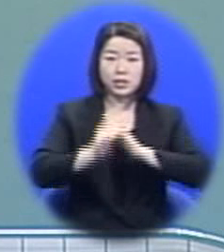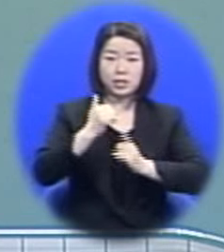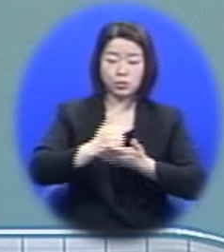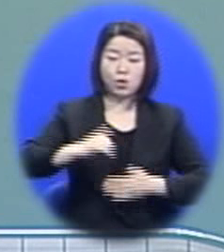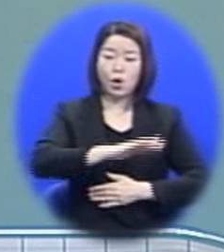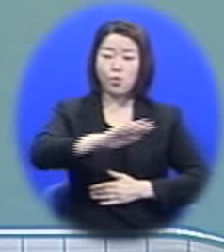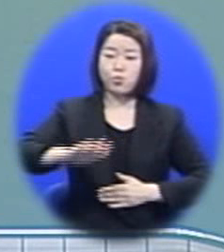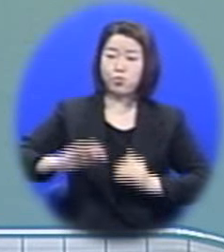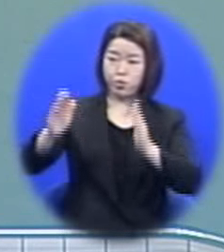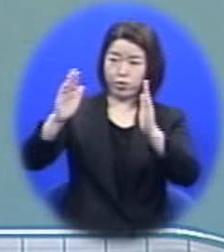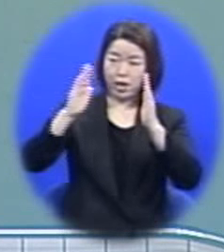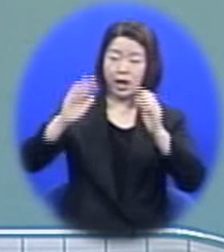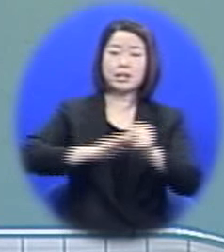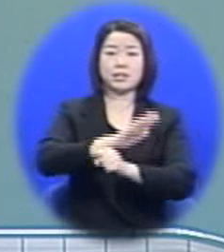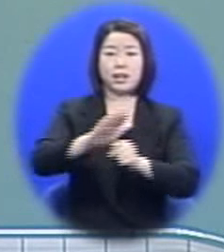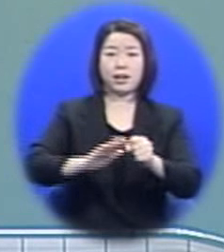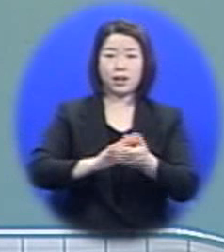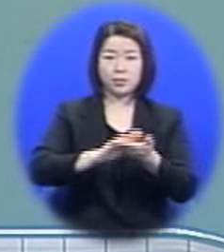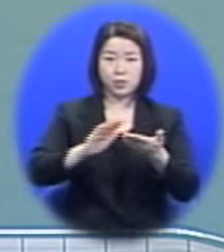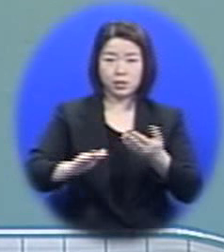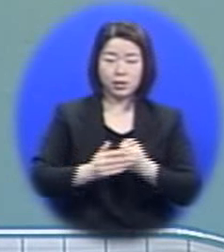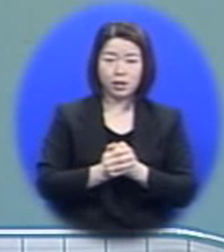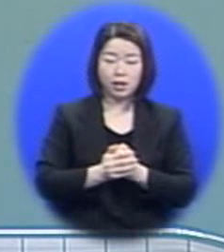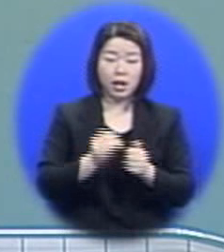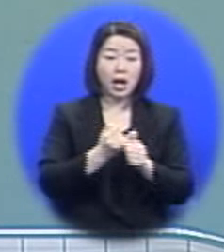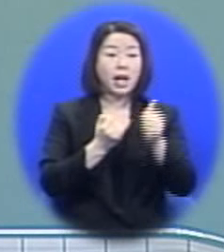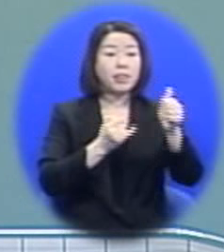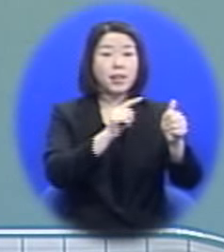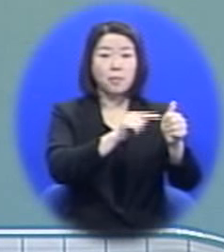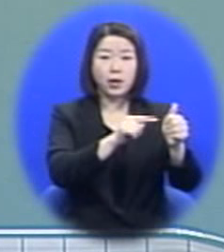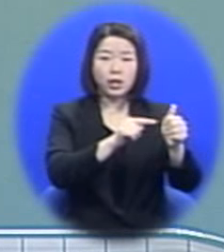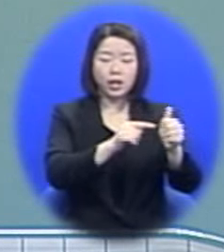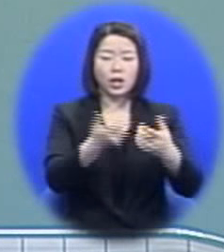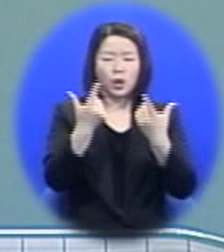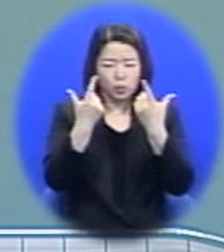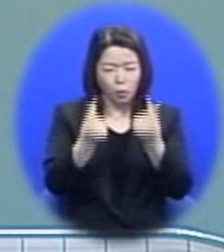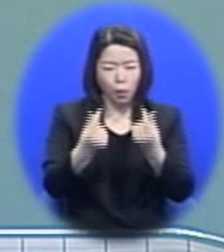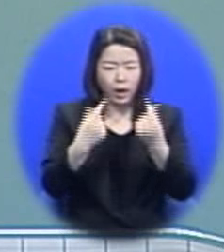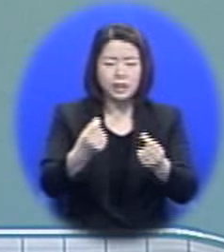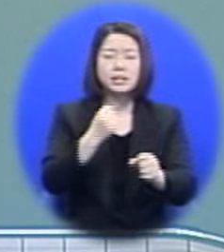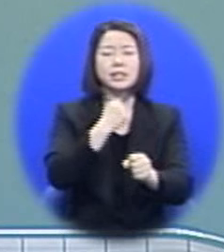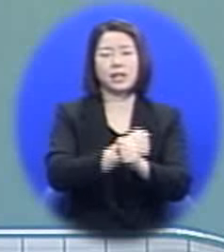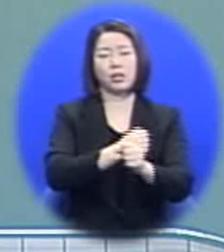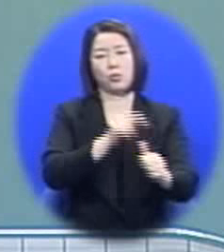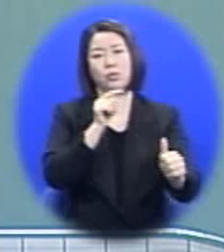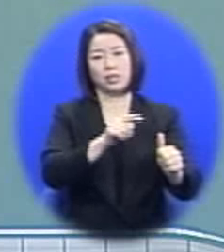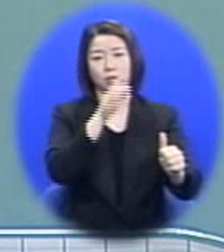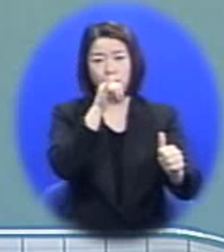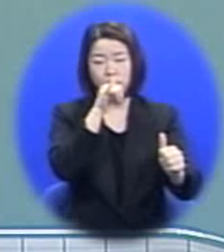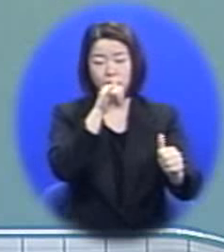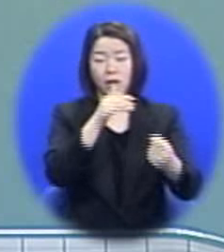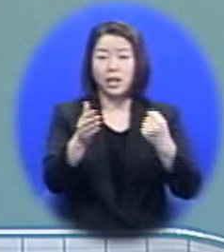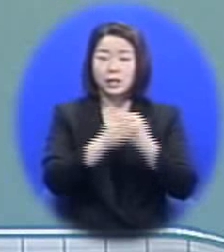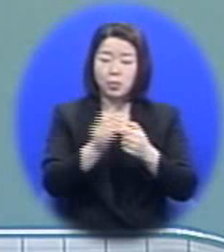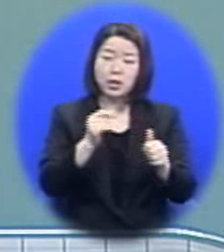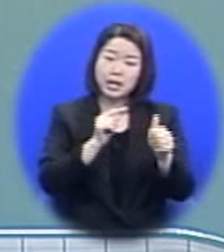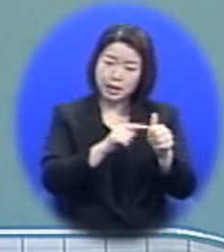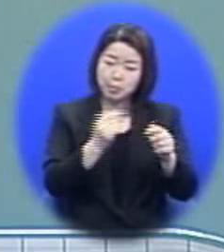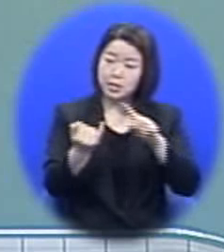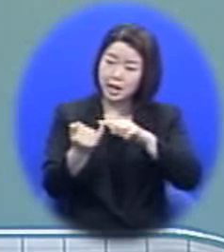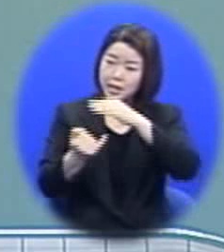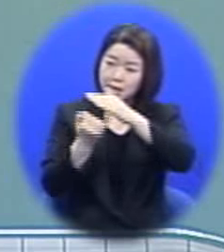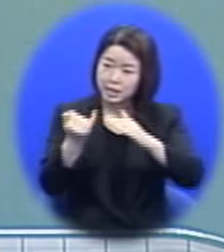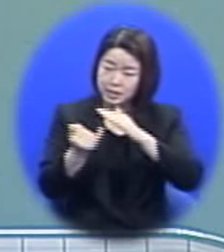향한 사랑입니다. 남편에게 꼭 그대로 하라는 거예요. 그러니까 남편이 아내를 사랑하는 것은